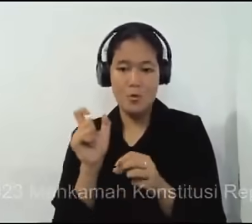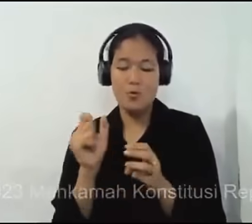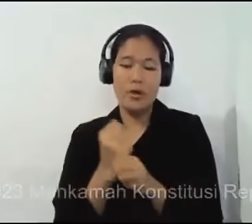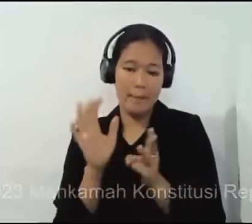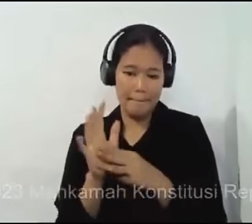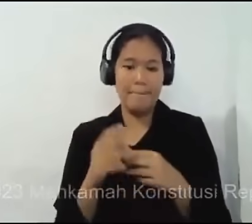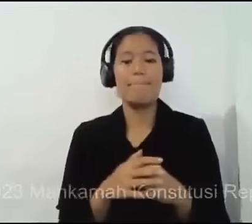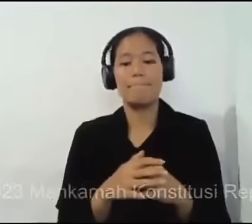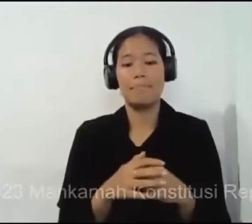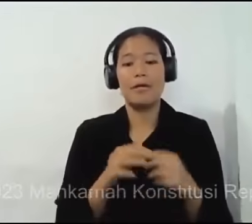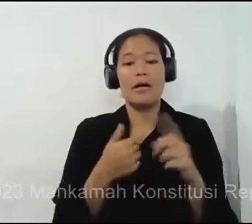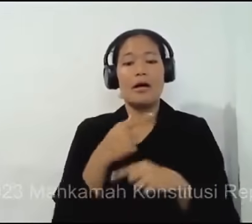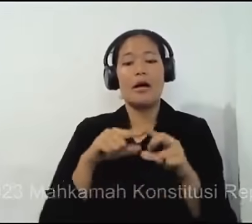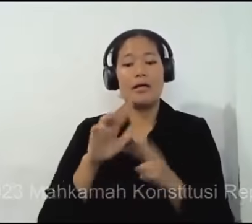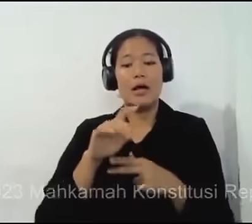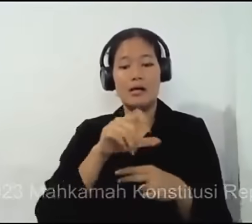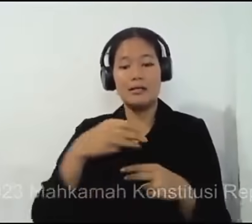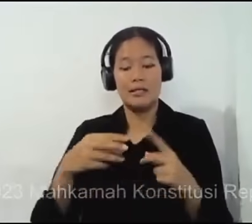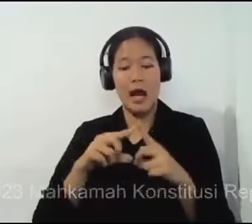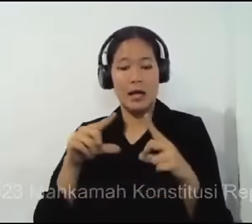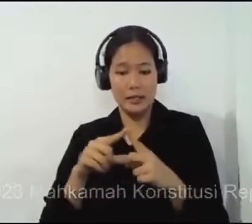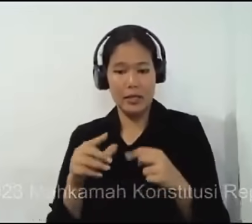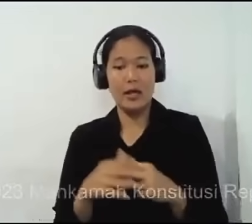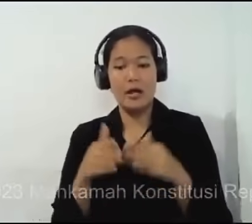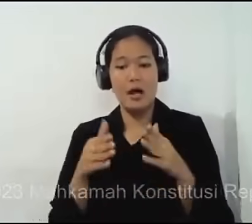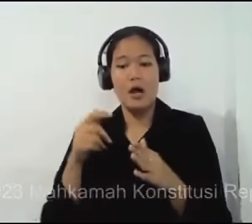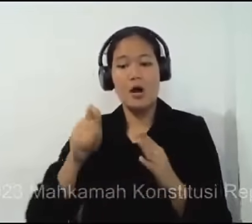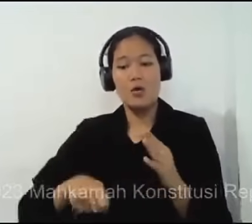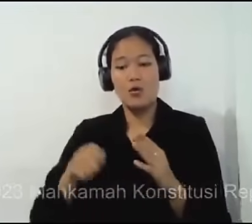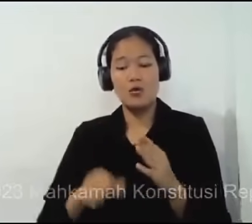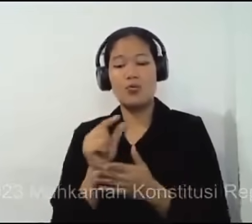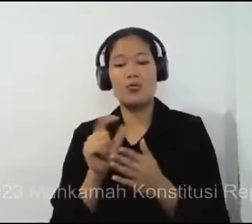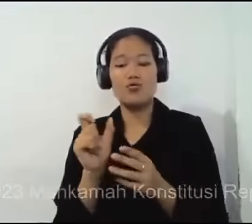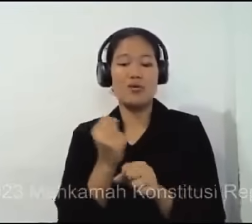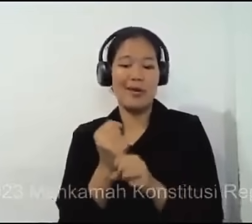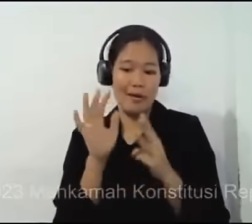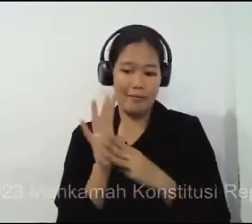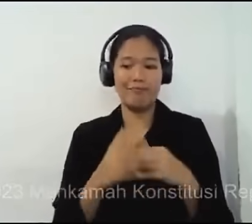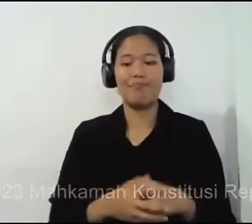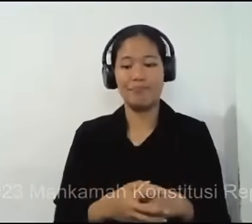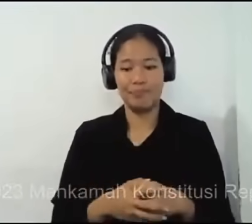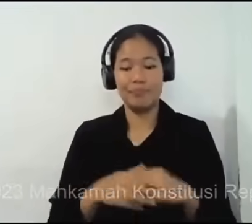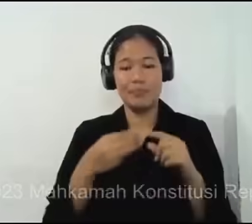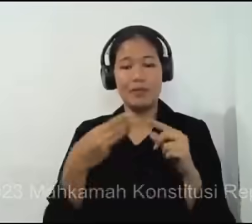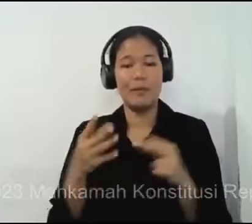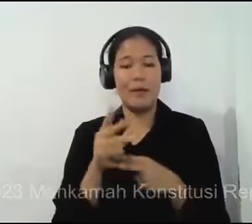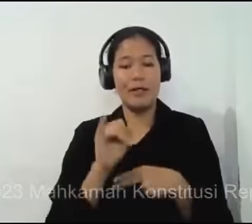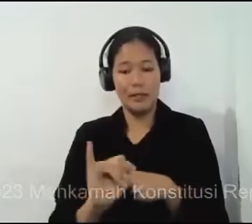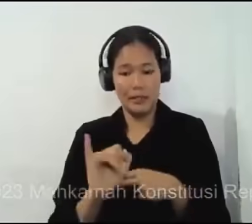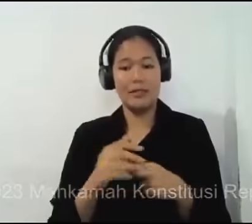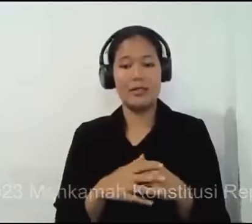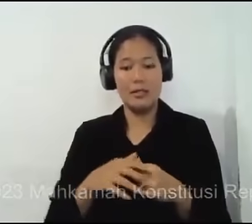Dr Yance Arizona Fakultas Hukum Universitas gajjah Mada Beni Kurnia Ilahi Fakultas